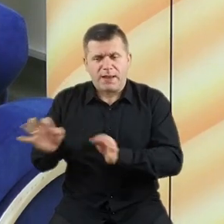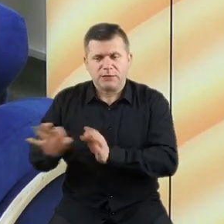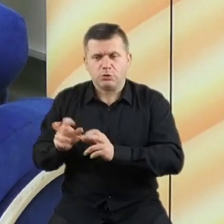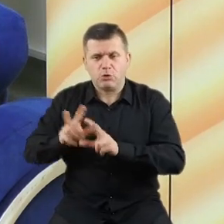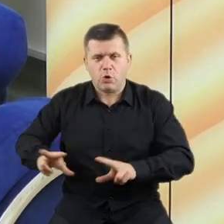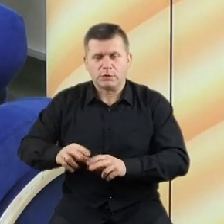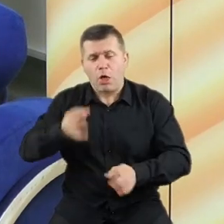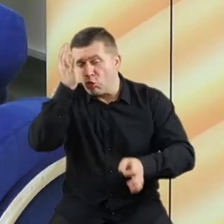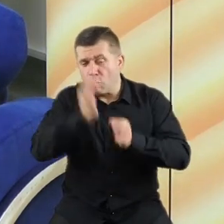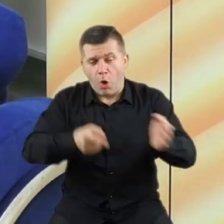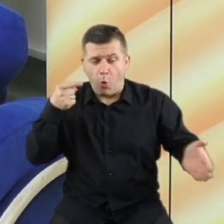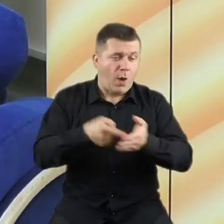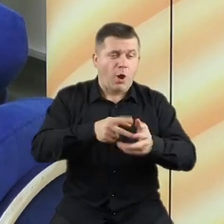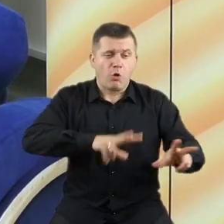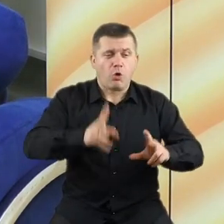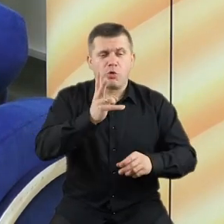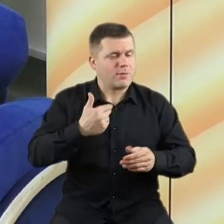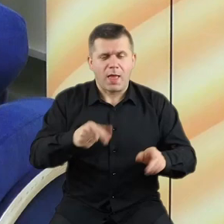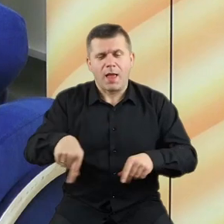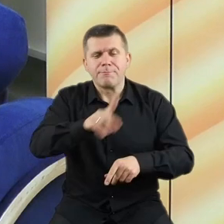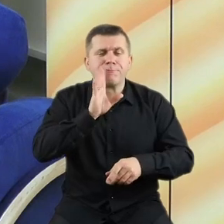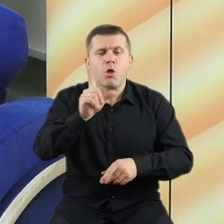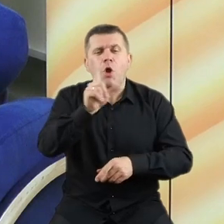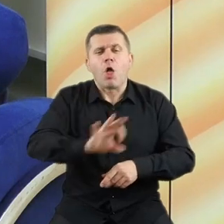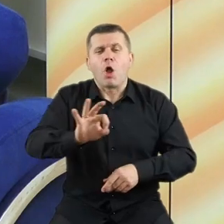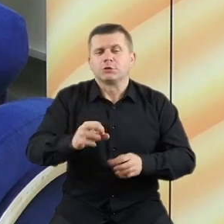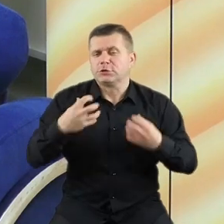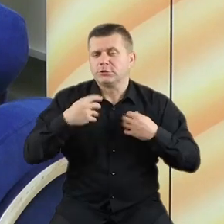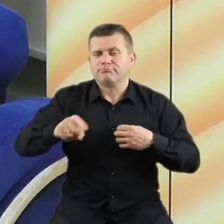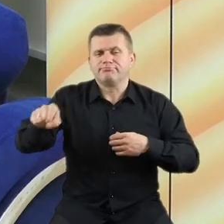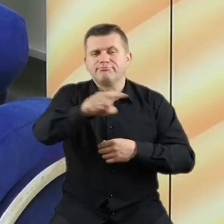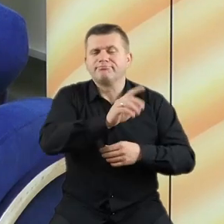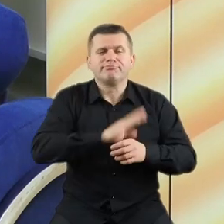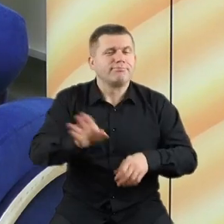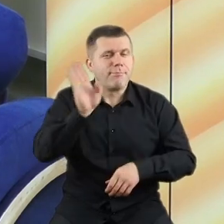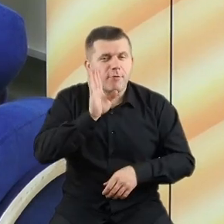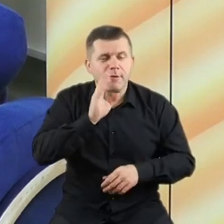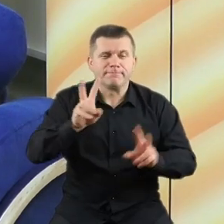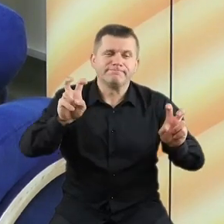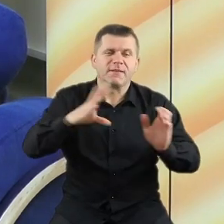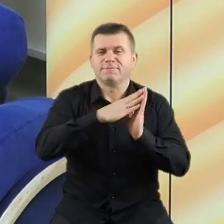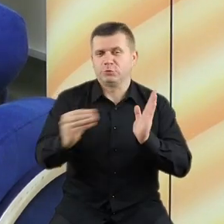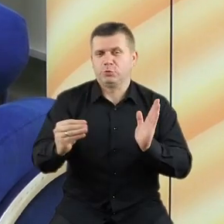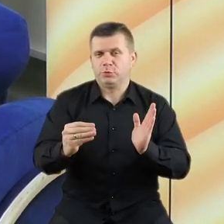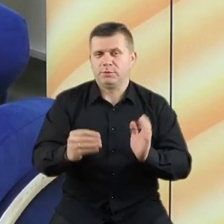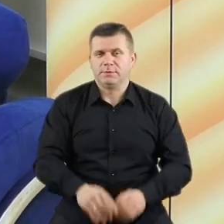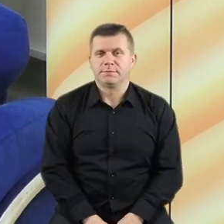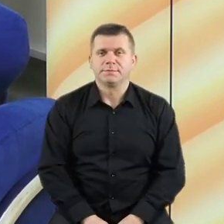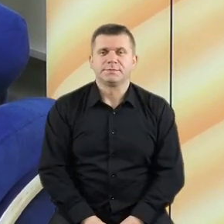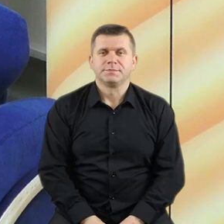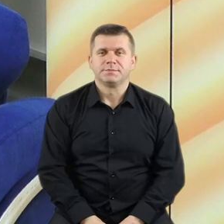danej rodzinie, tylko to są losy bardzo powtarzające się. Pewien wzór można